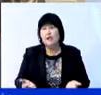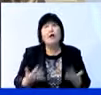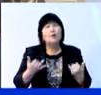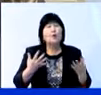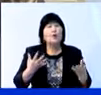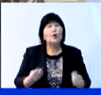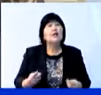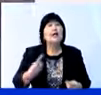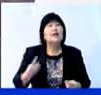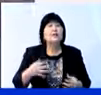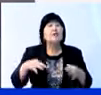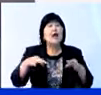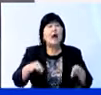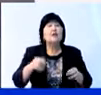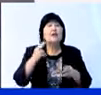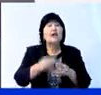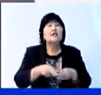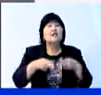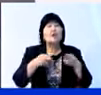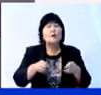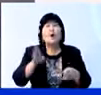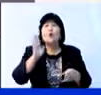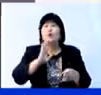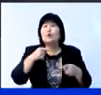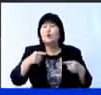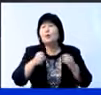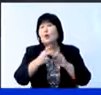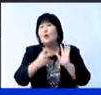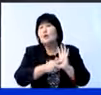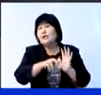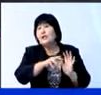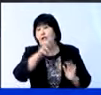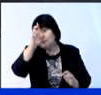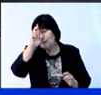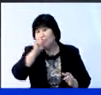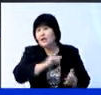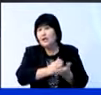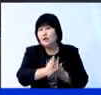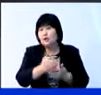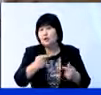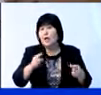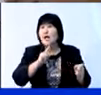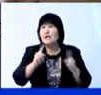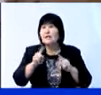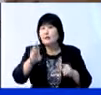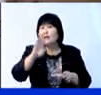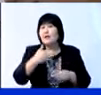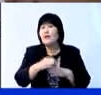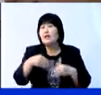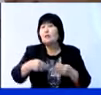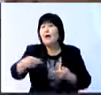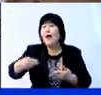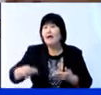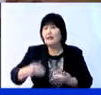Бүгінгі күні инспекцияда автомобиль, теміржол және су көлігі саласында 18 мемлекеттік қызмет түрі бар. Жиында мекеме тарапынан берілетін